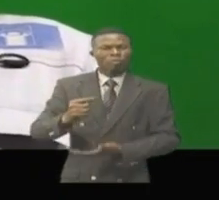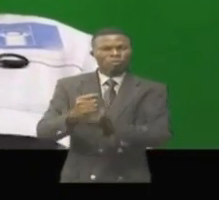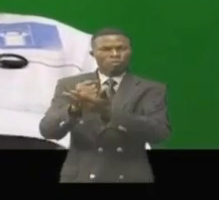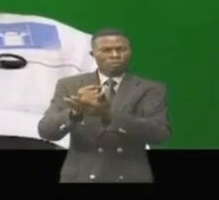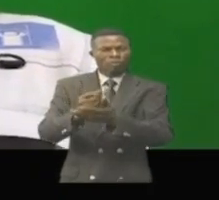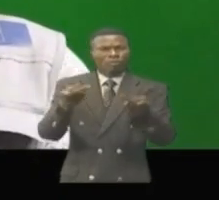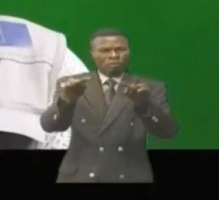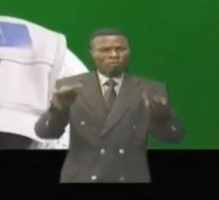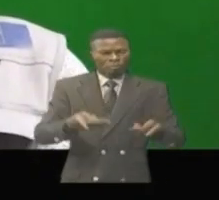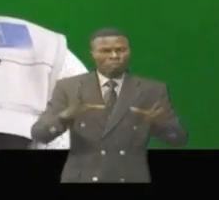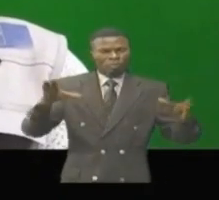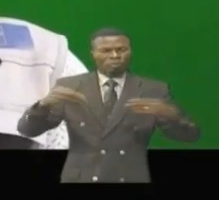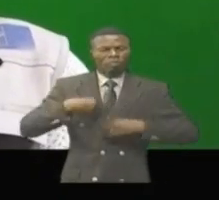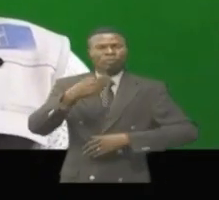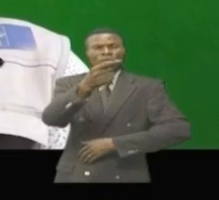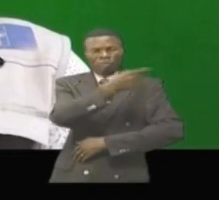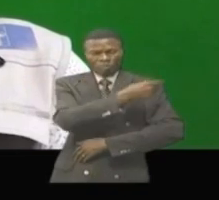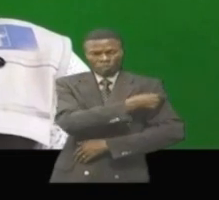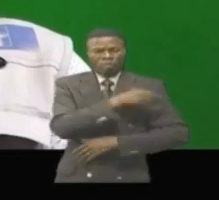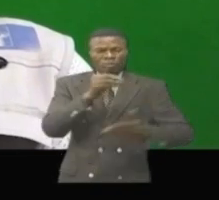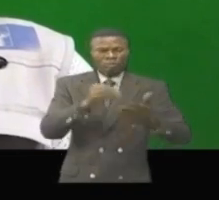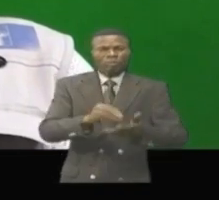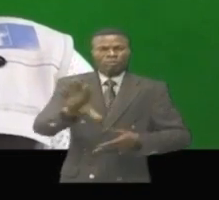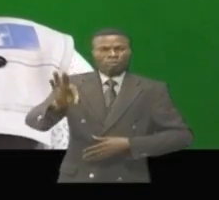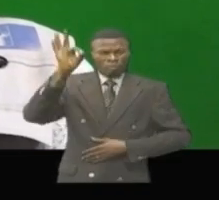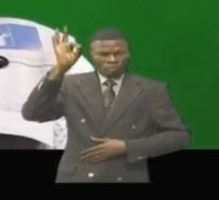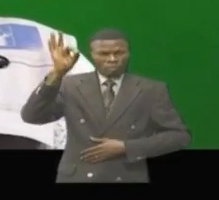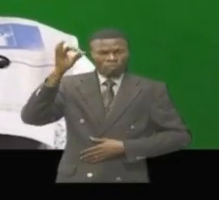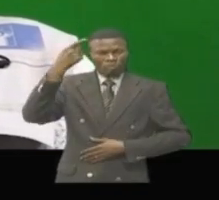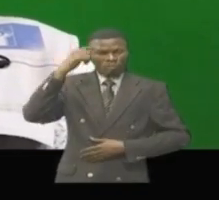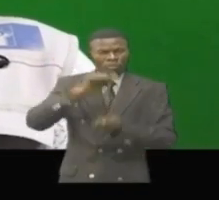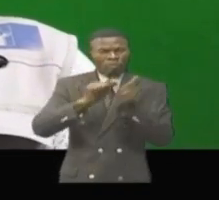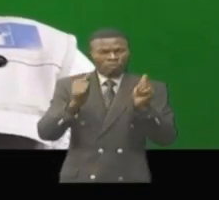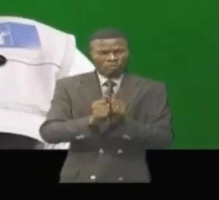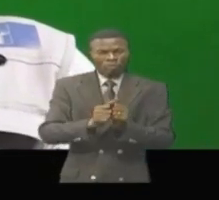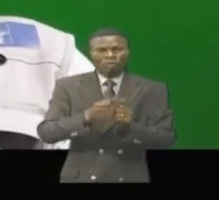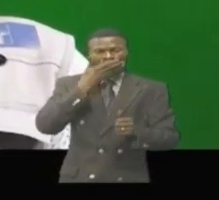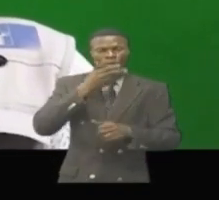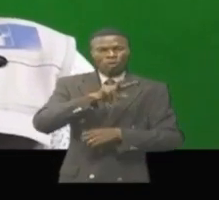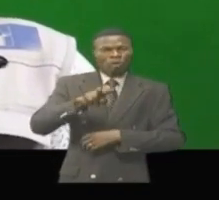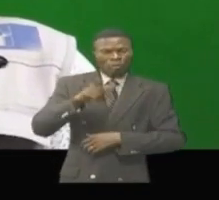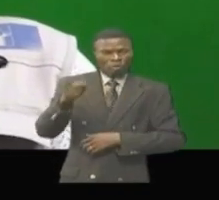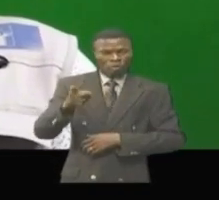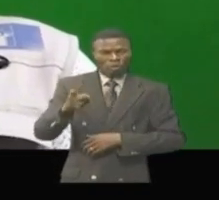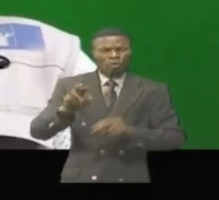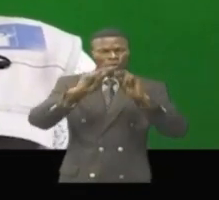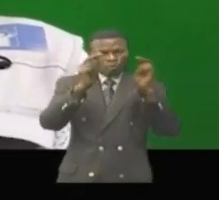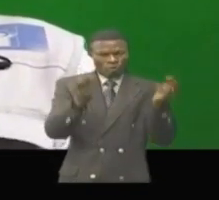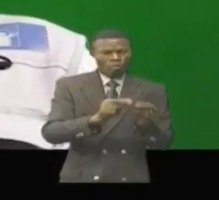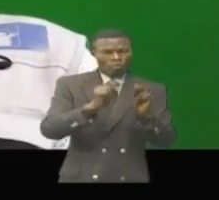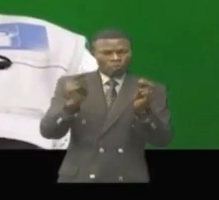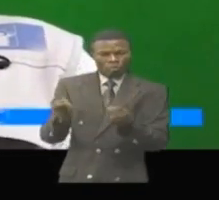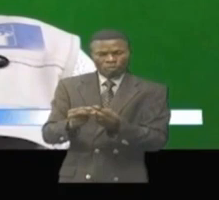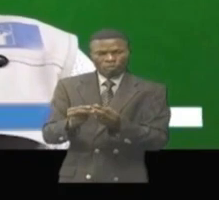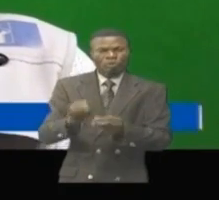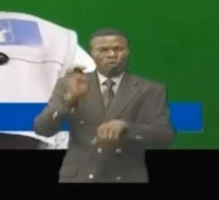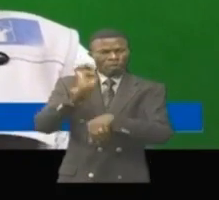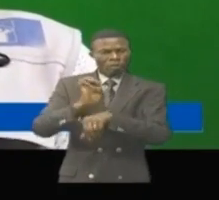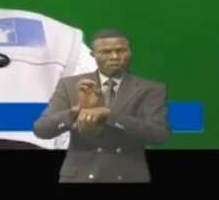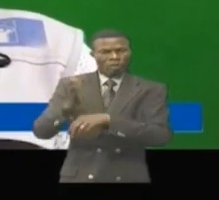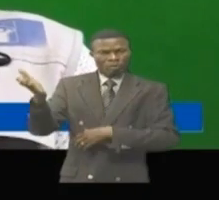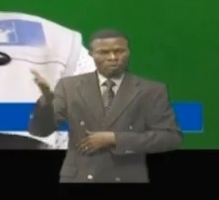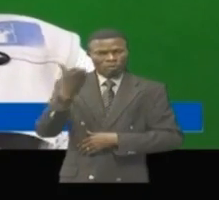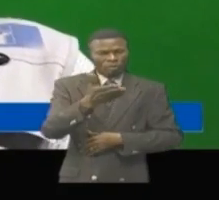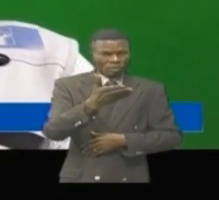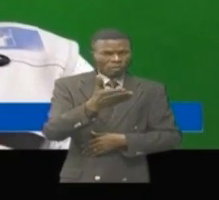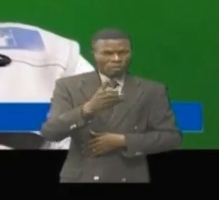de vaccination. Nous avons aussi, toujours par rapport à cette approche ciblée, d'autres groupes, par exemple les confessions religieuses. Là